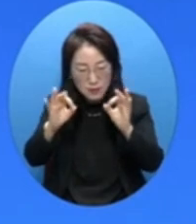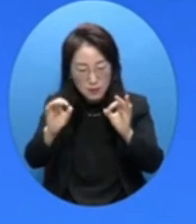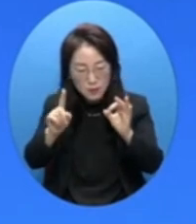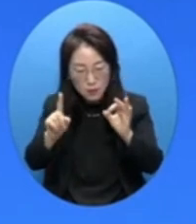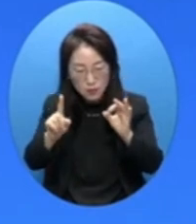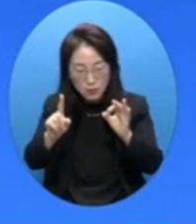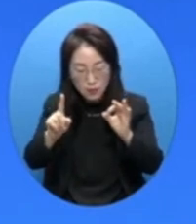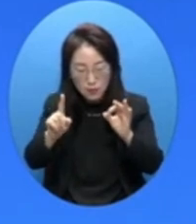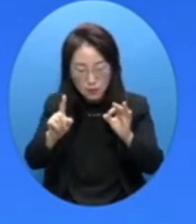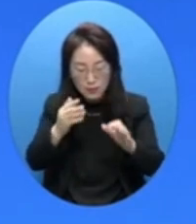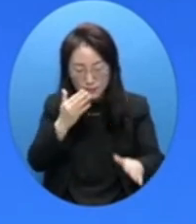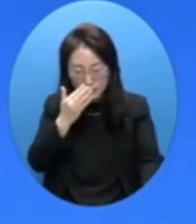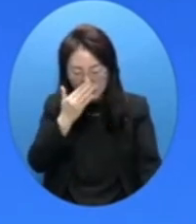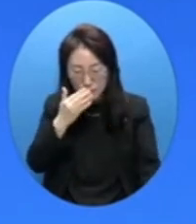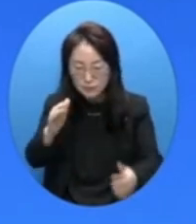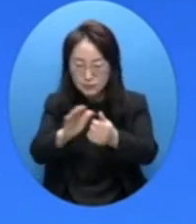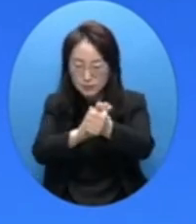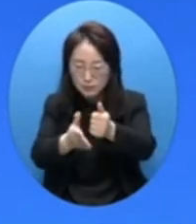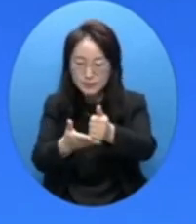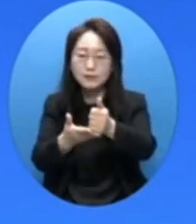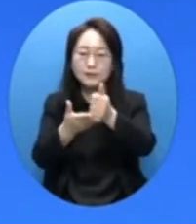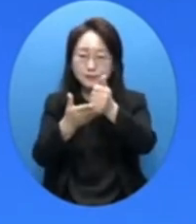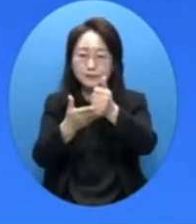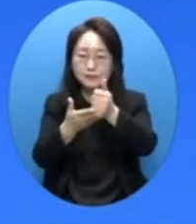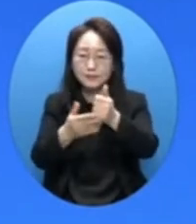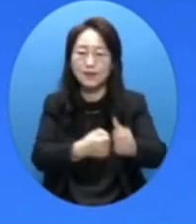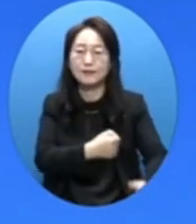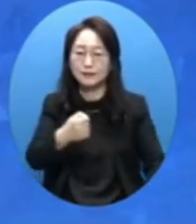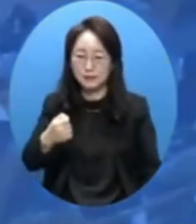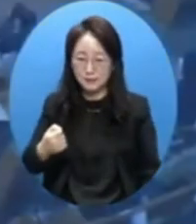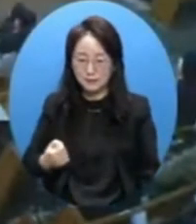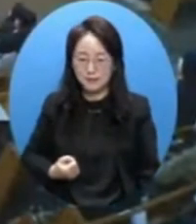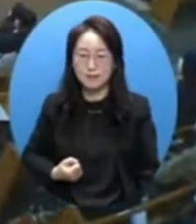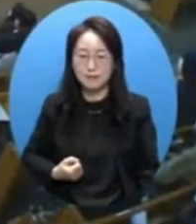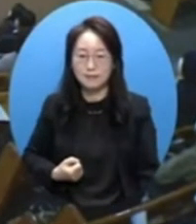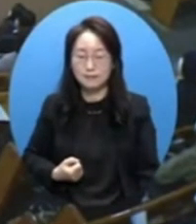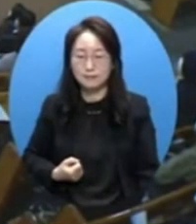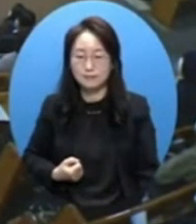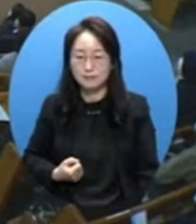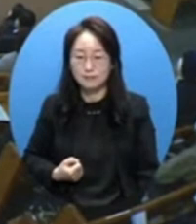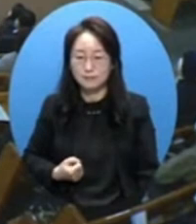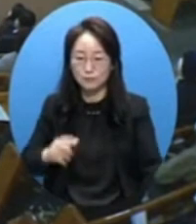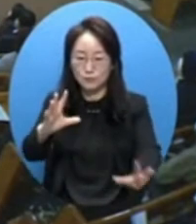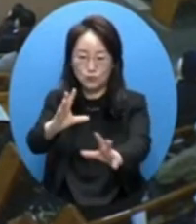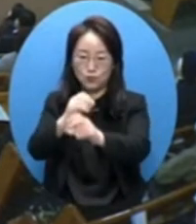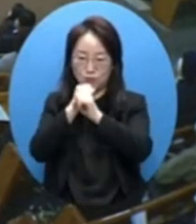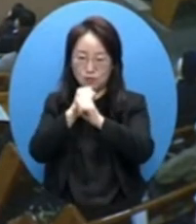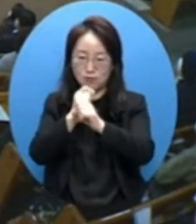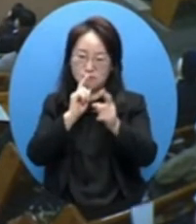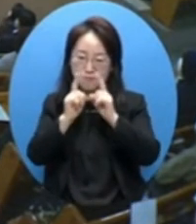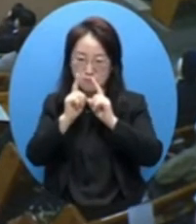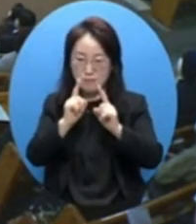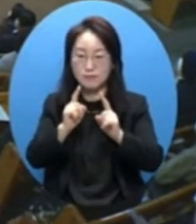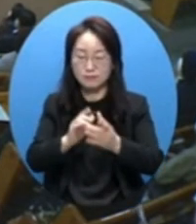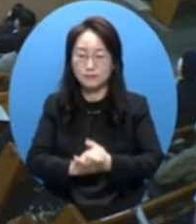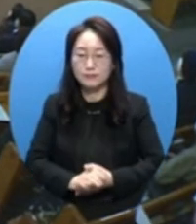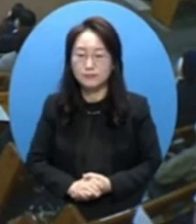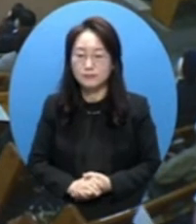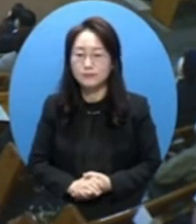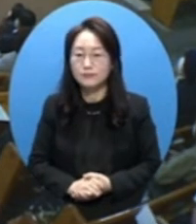낮아짐 섬김 희생으로 요약해서 말씀할 수가 있습니다